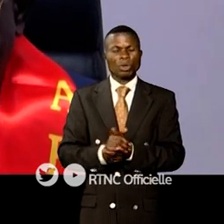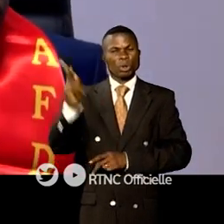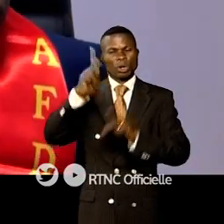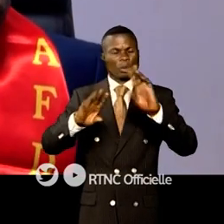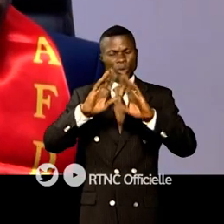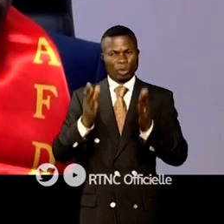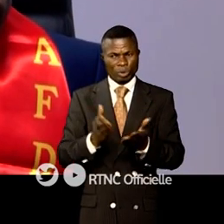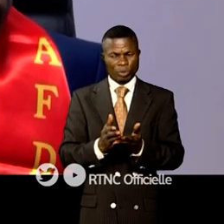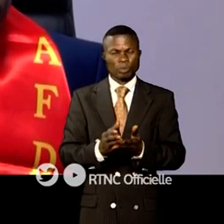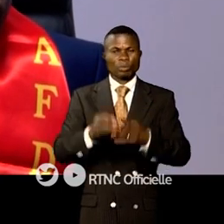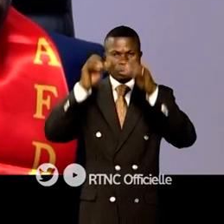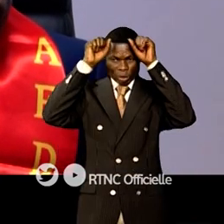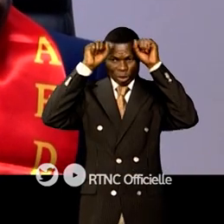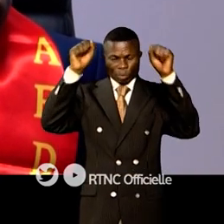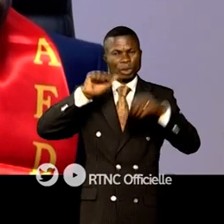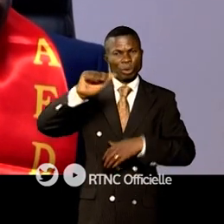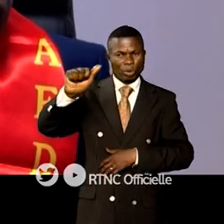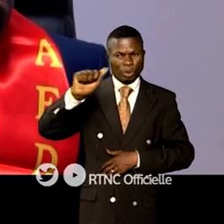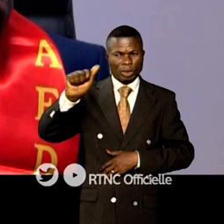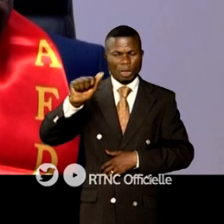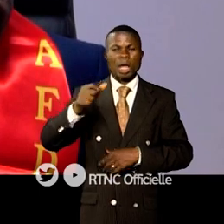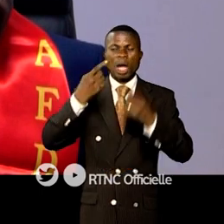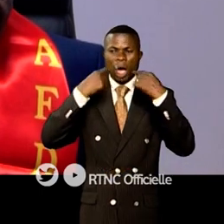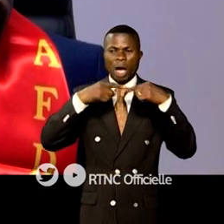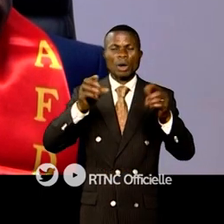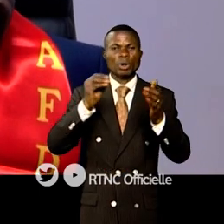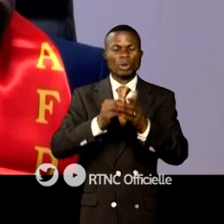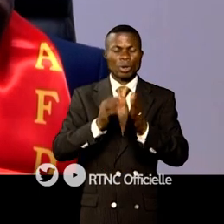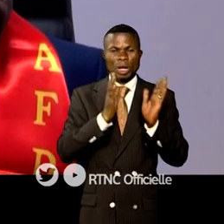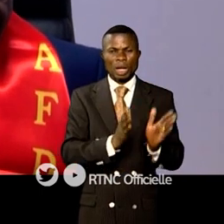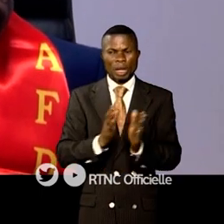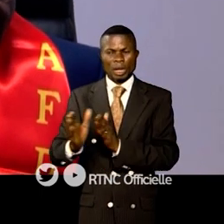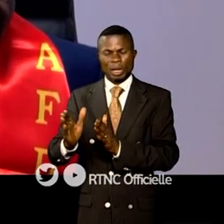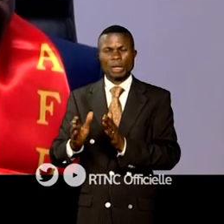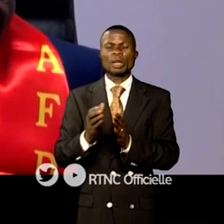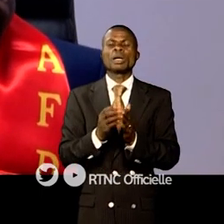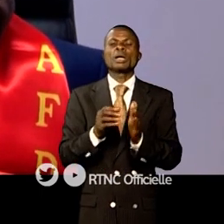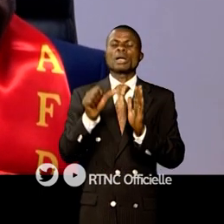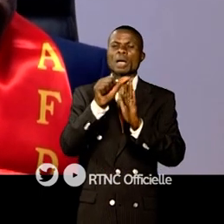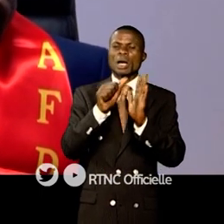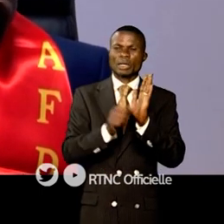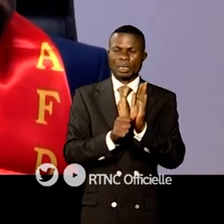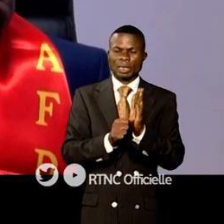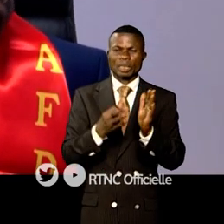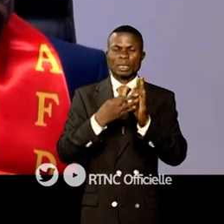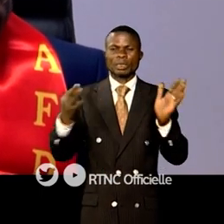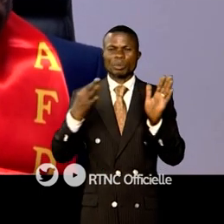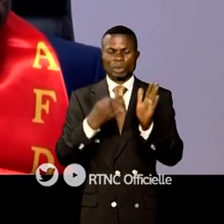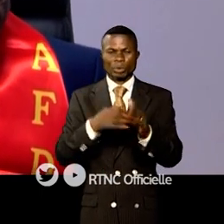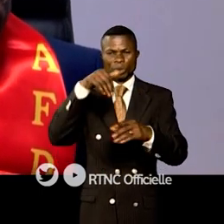population. Le chef de l'État lui-même a rappelé les dispositions de l'article 78 de la